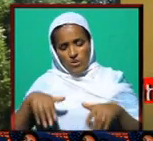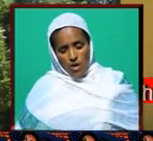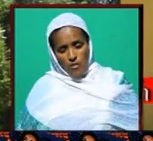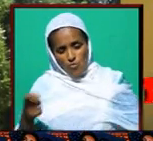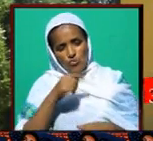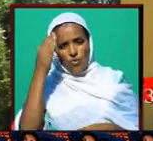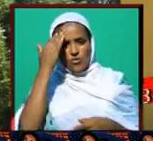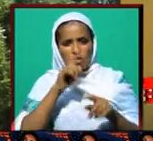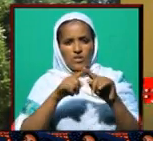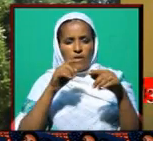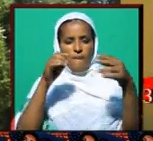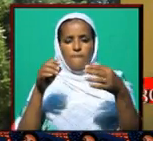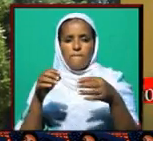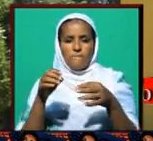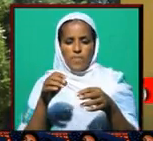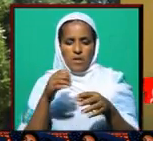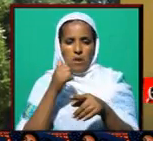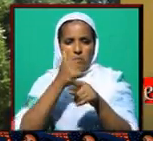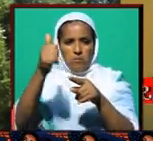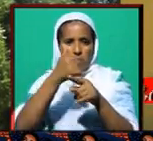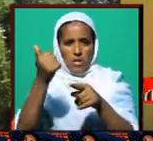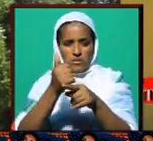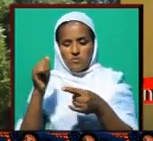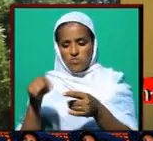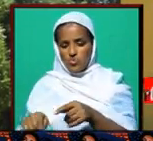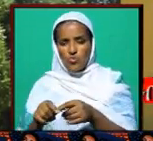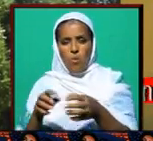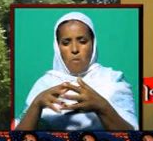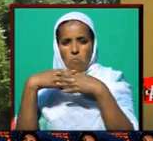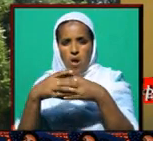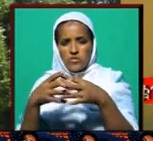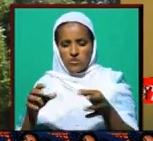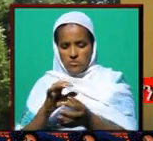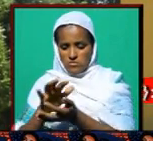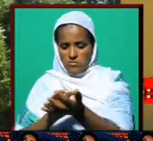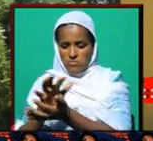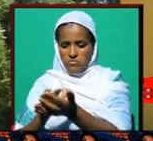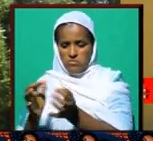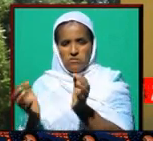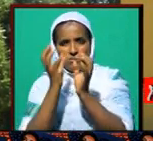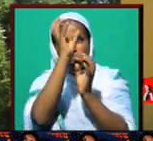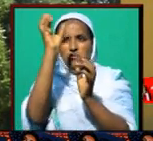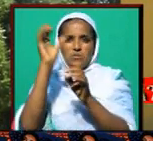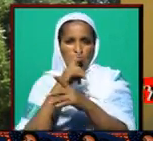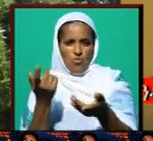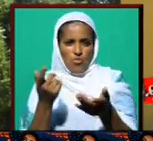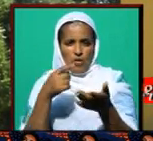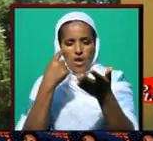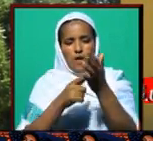ከበረሃ ተፈልጎ መምጣቱ እሱ እኮ አድካሚ መሆኑ ይታወቃል። ብረቱ ግን እዚሁ ተድቦልብሎ እዚሁ በማሽን የሚጠራቀም